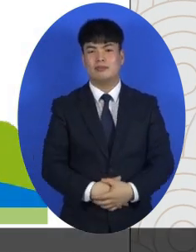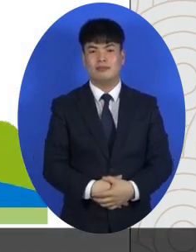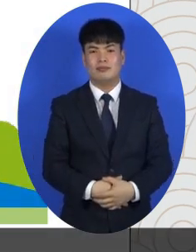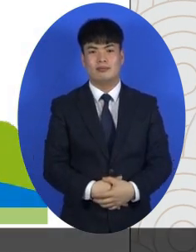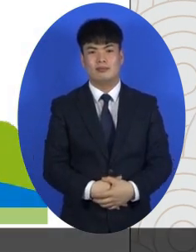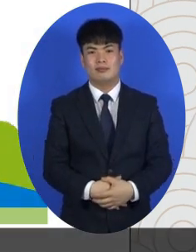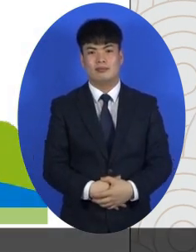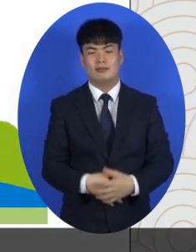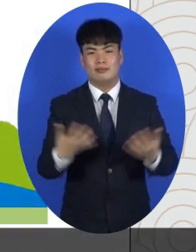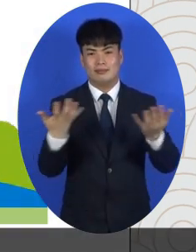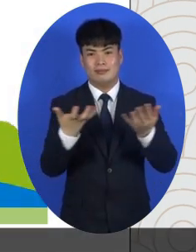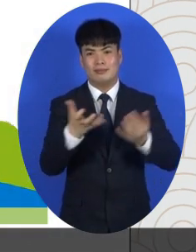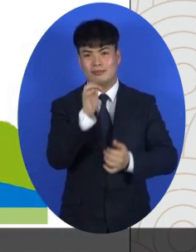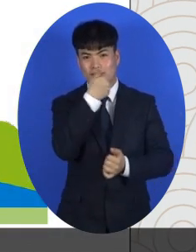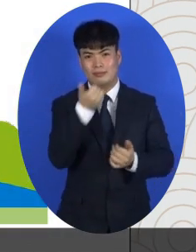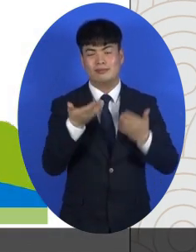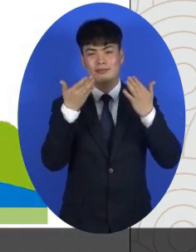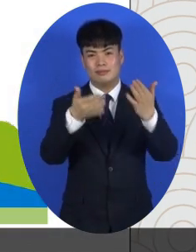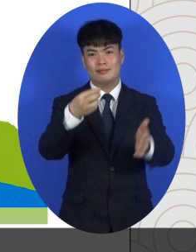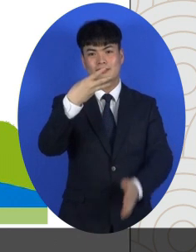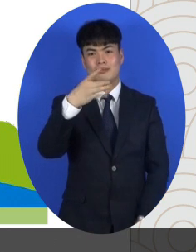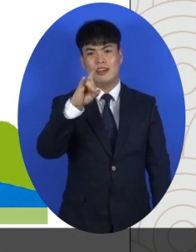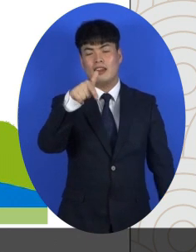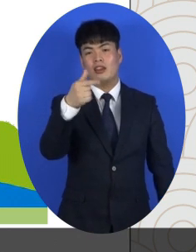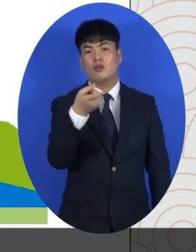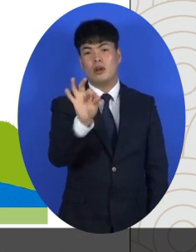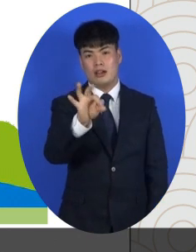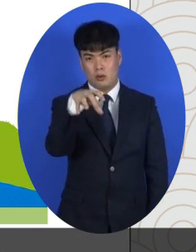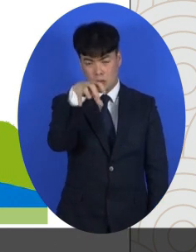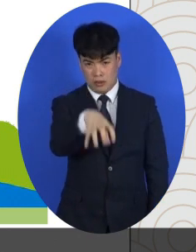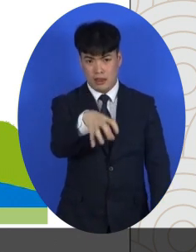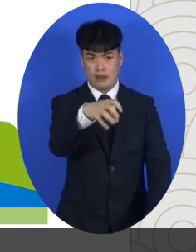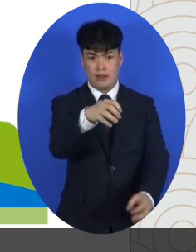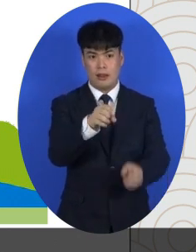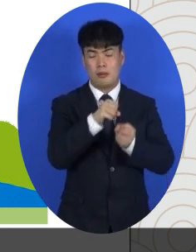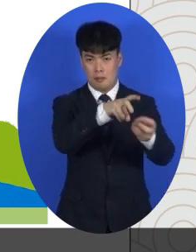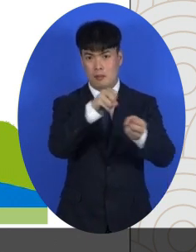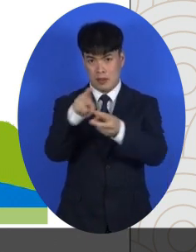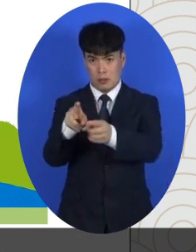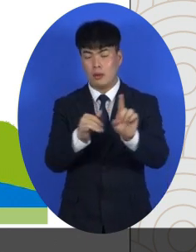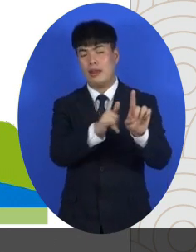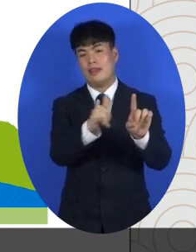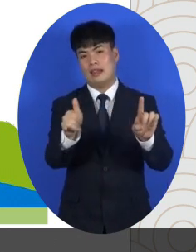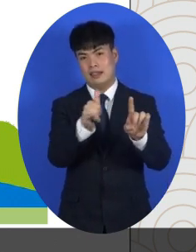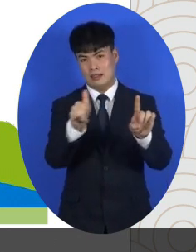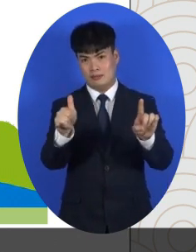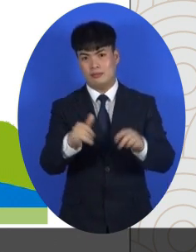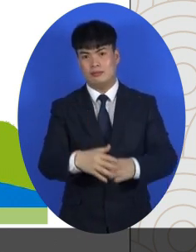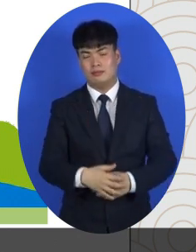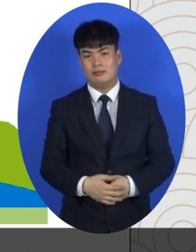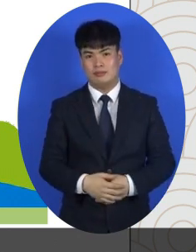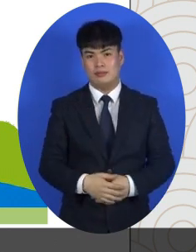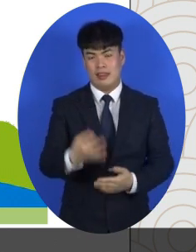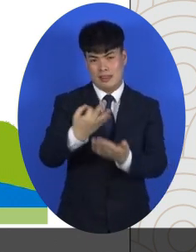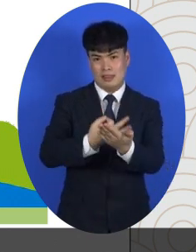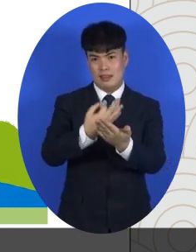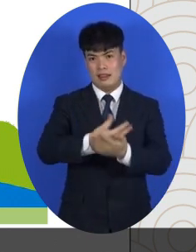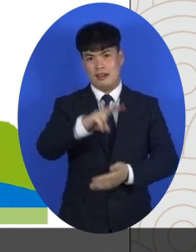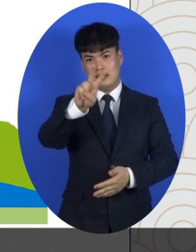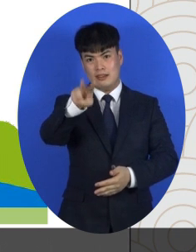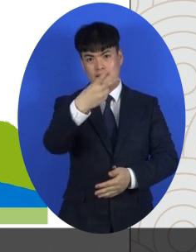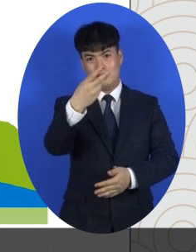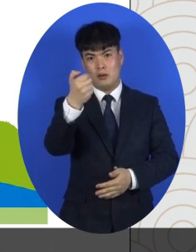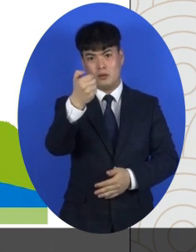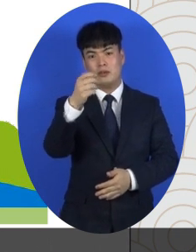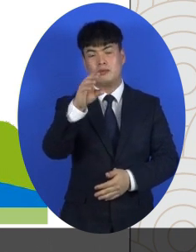이어서 일자리 정보입니다. 태강식품에서 납품 영업배송직 1명을 모집합니다. 임금은 월급